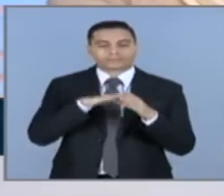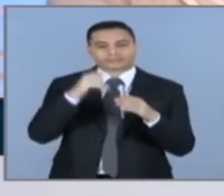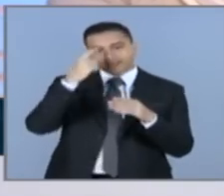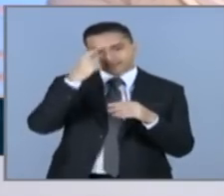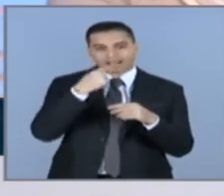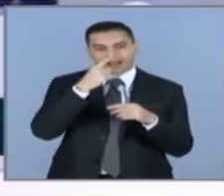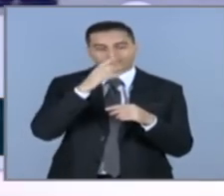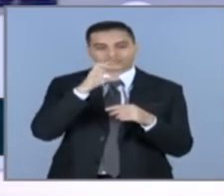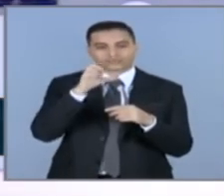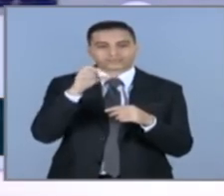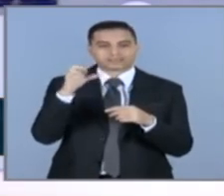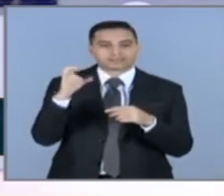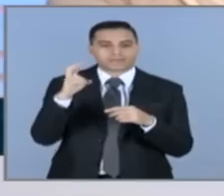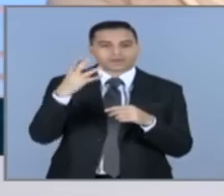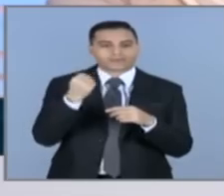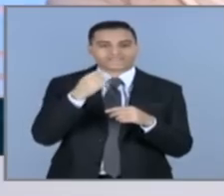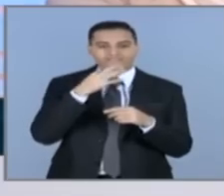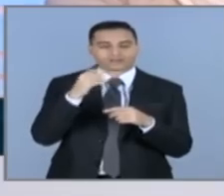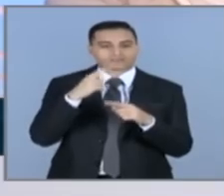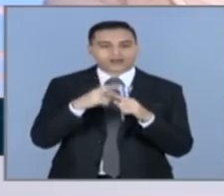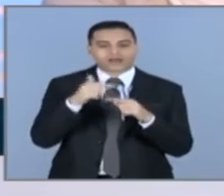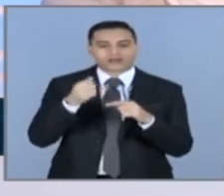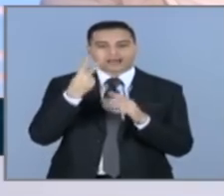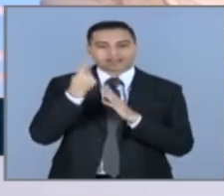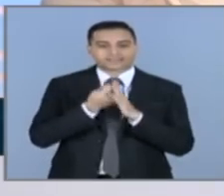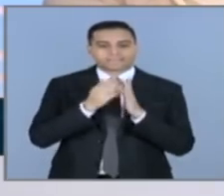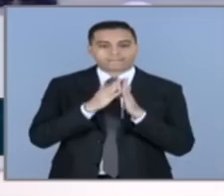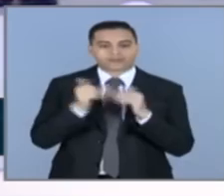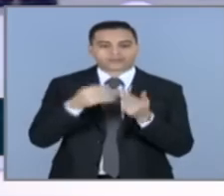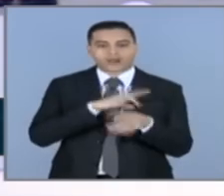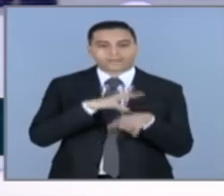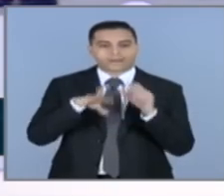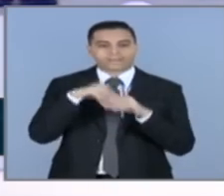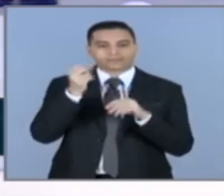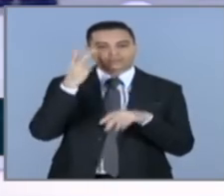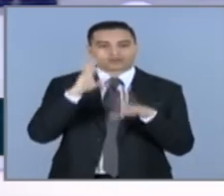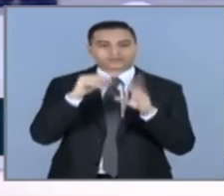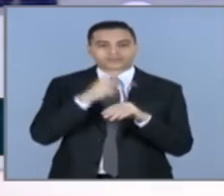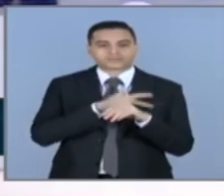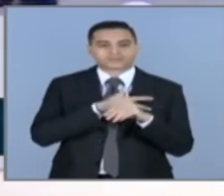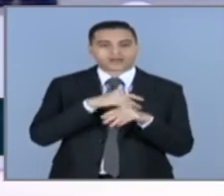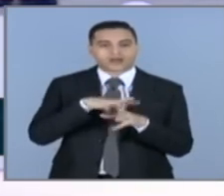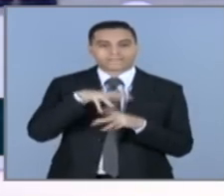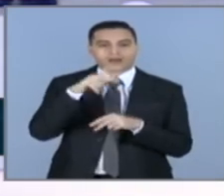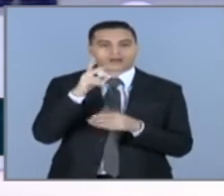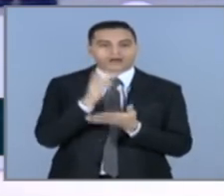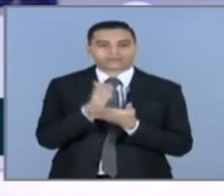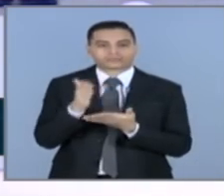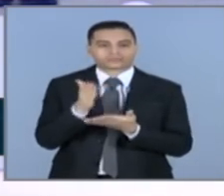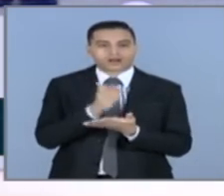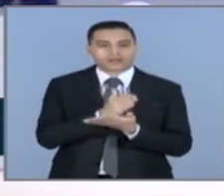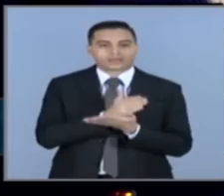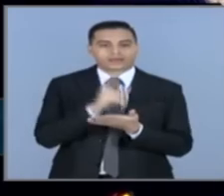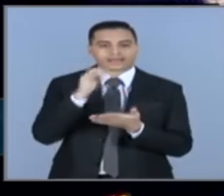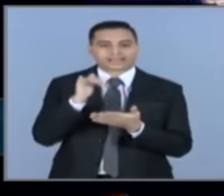عام 1947؟ فرنسا. غلط. أديب مصري راح المؤلف رواية بين القصرين، ومن هو؟